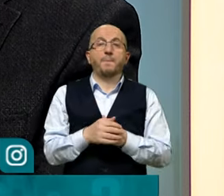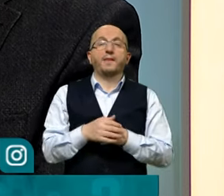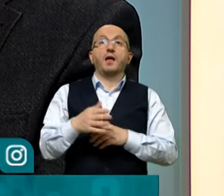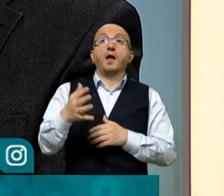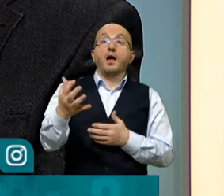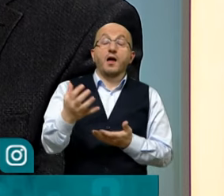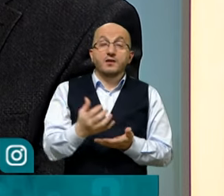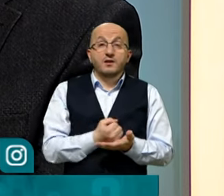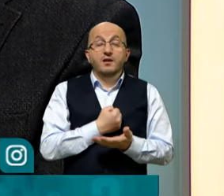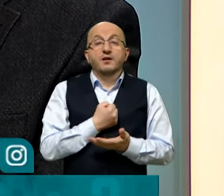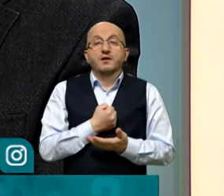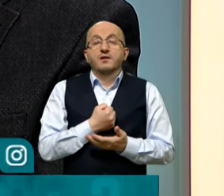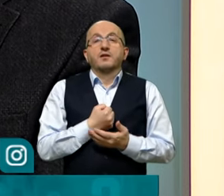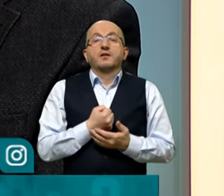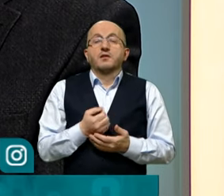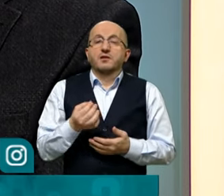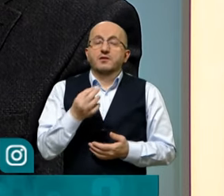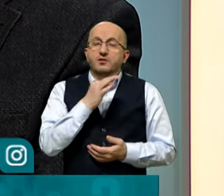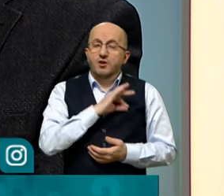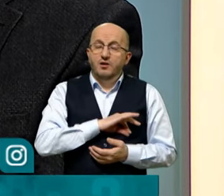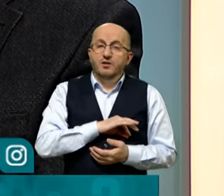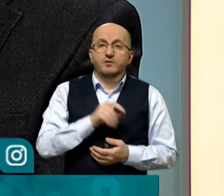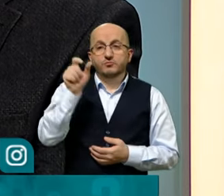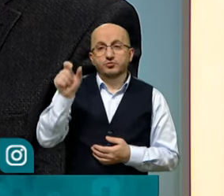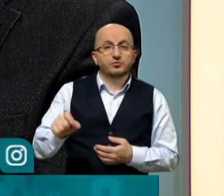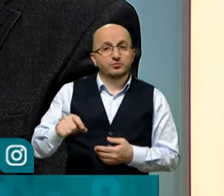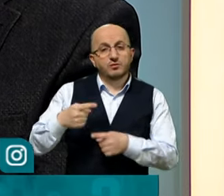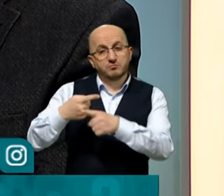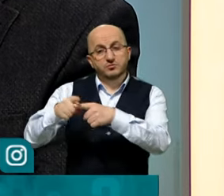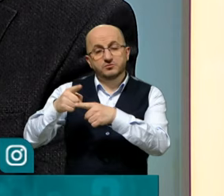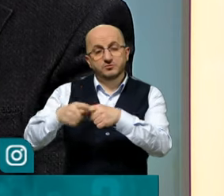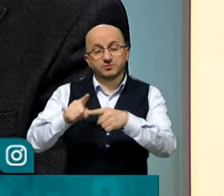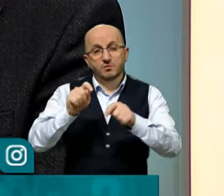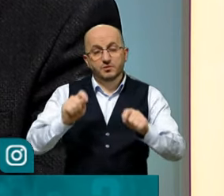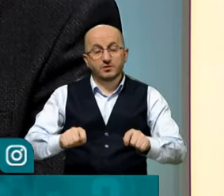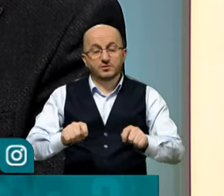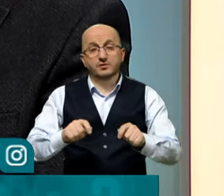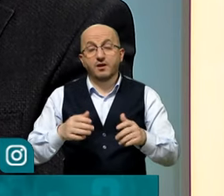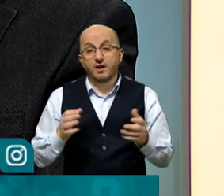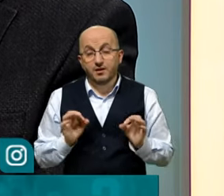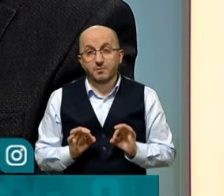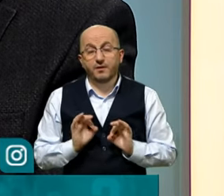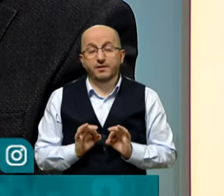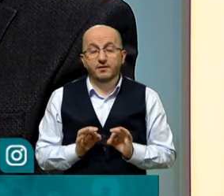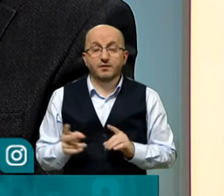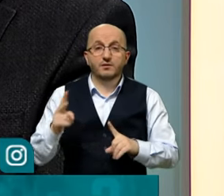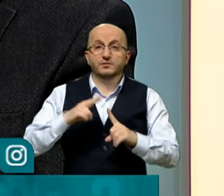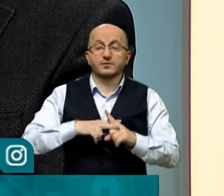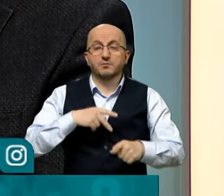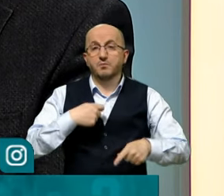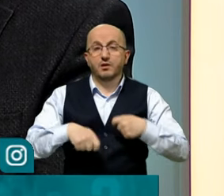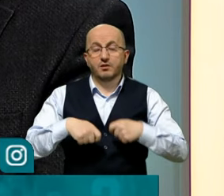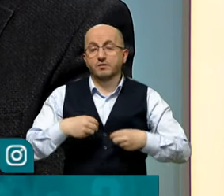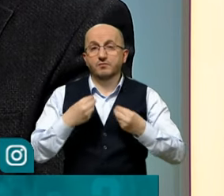elde ettikleri karları müşteriye yansıtırlar sa burada Elbette ki katılım